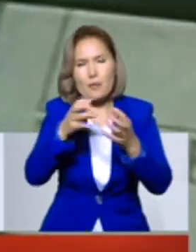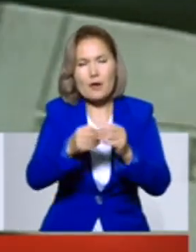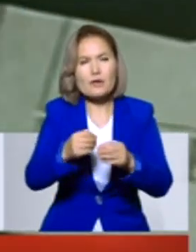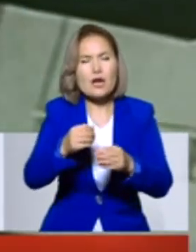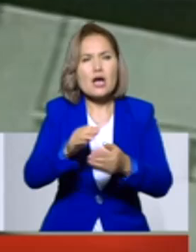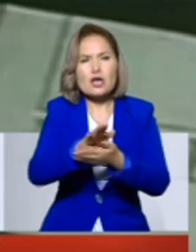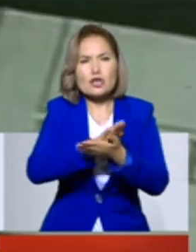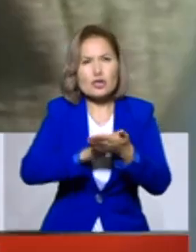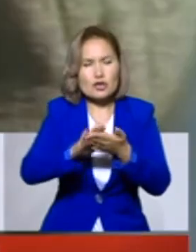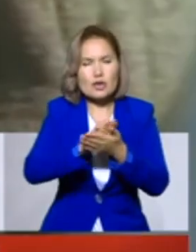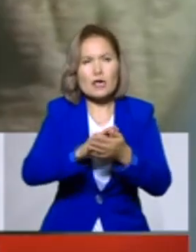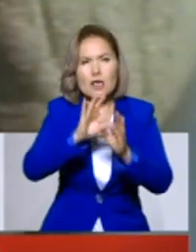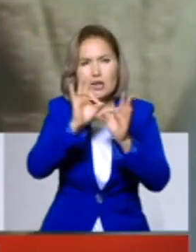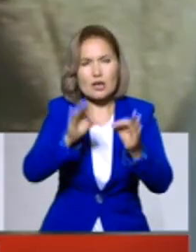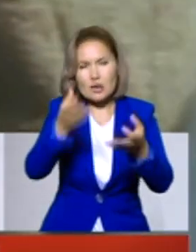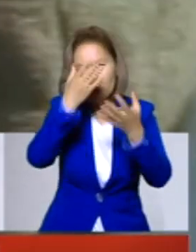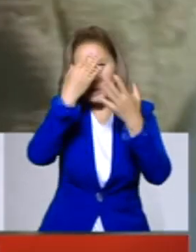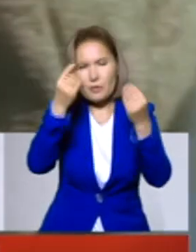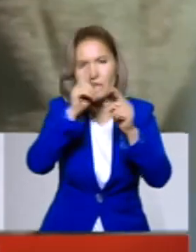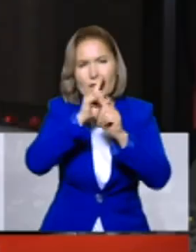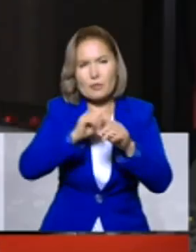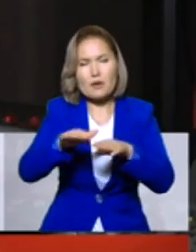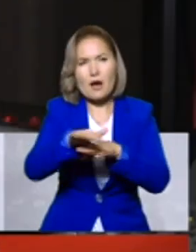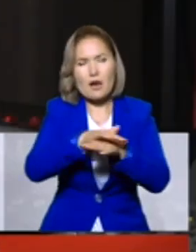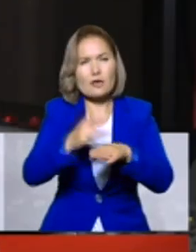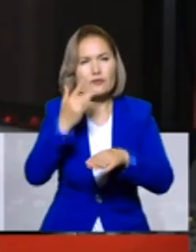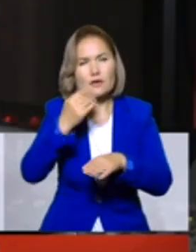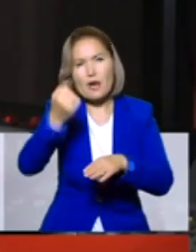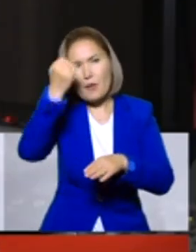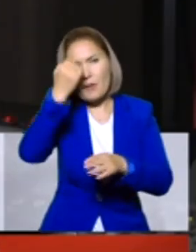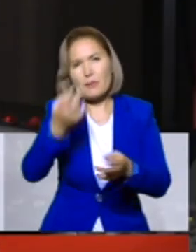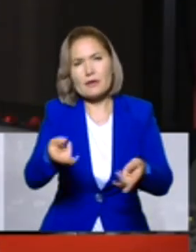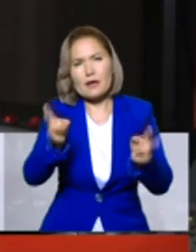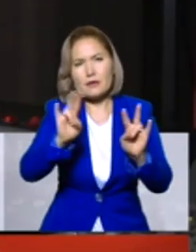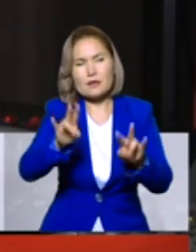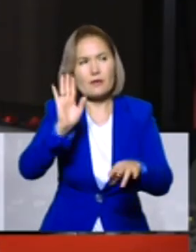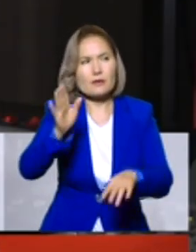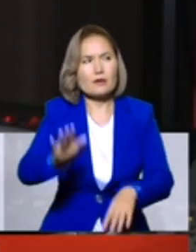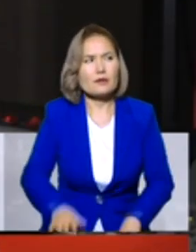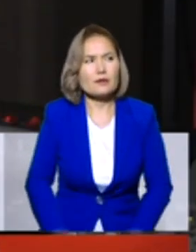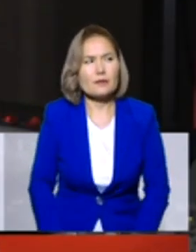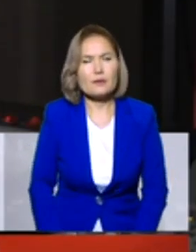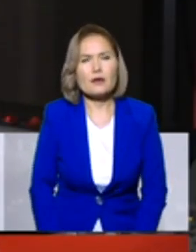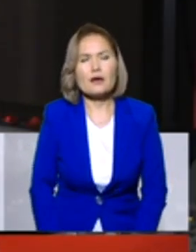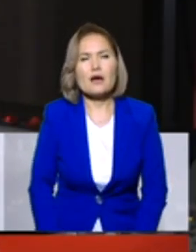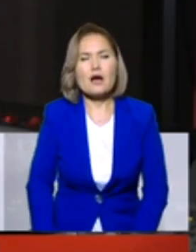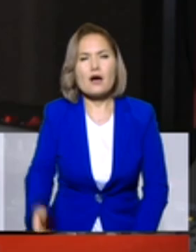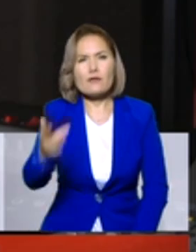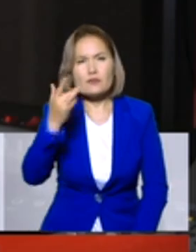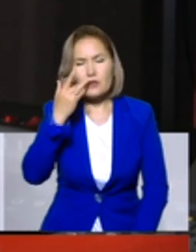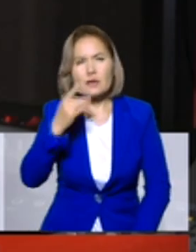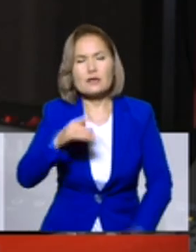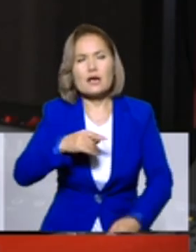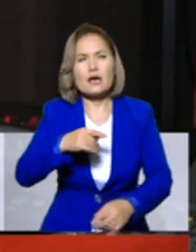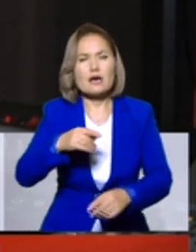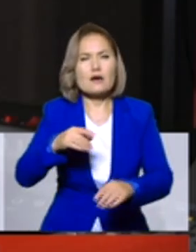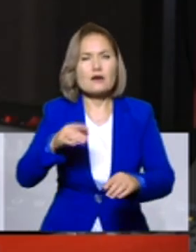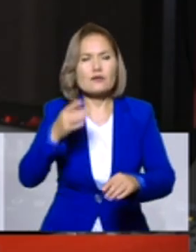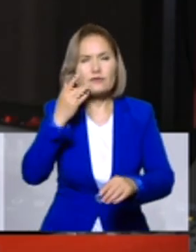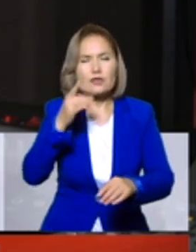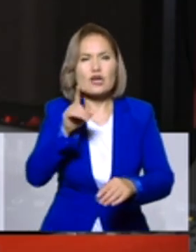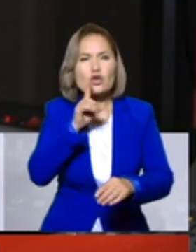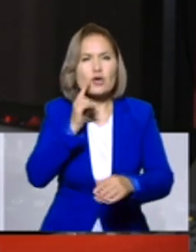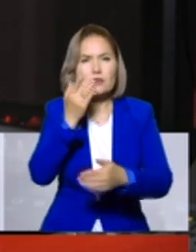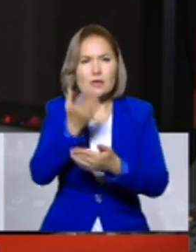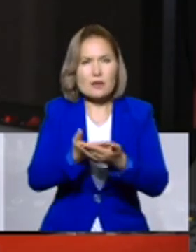ешқашан өзектілігін жоғалтпайды дейді көзін көргендер. Сіздер жастарсыздар, енді сіздер менің әндерімді осылай жалғастырыңыздар. Сіздерден